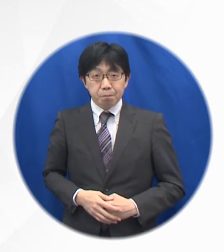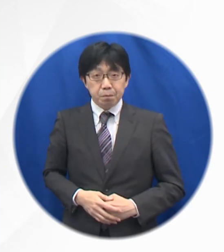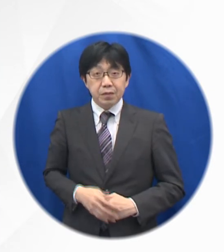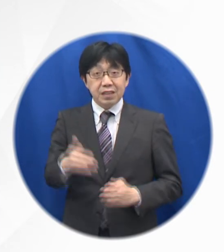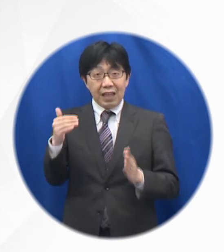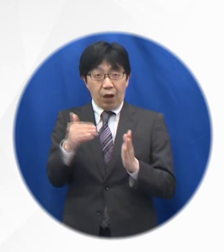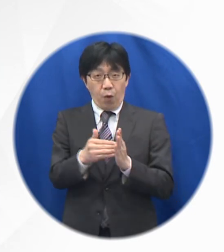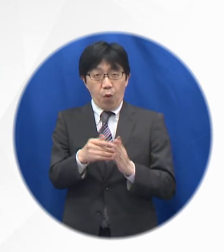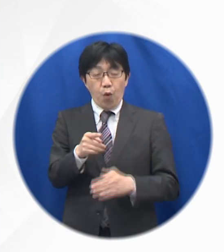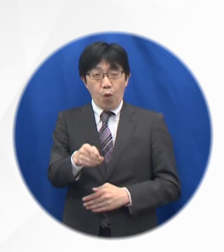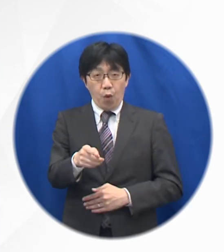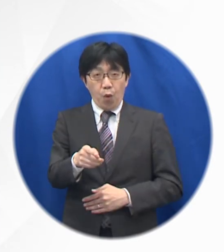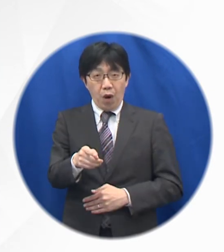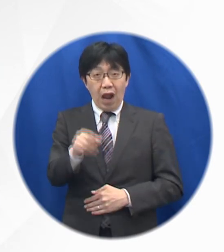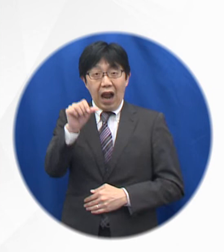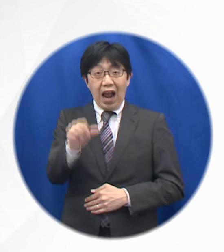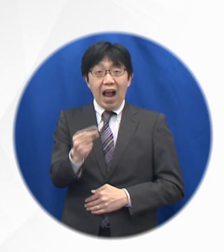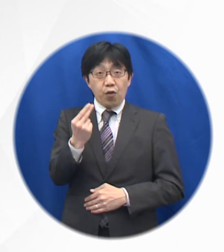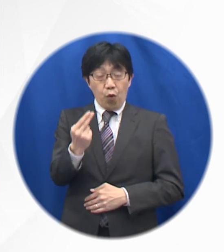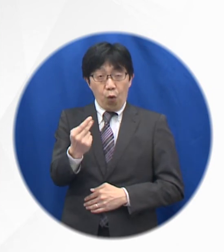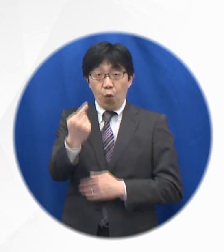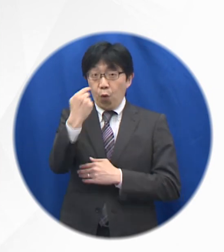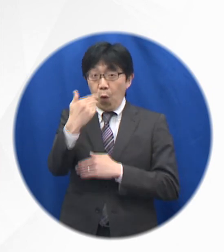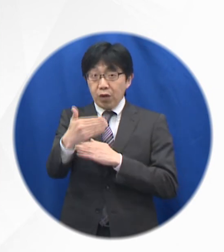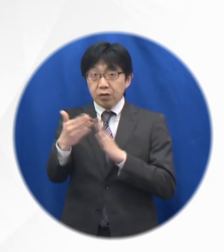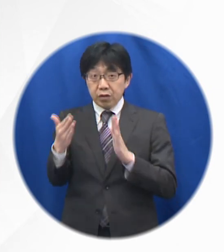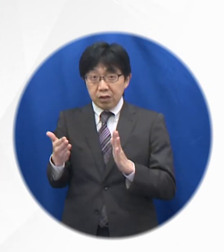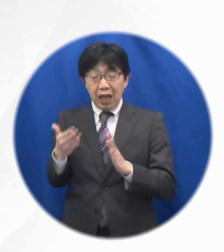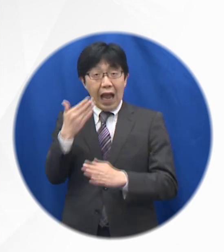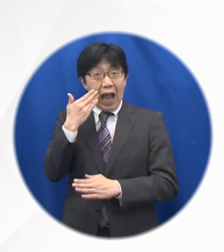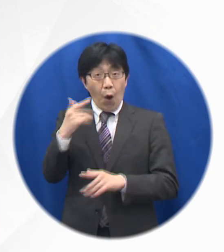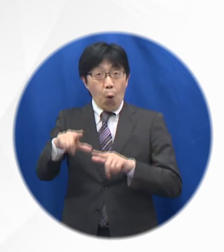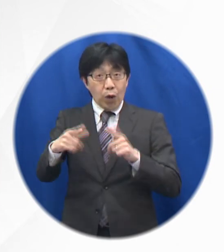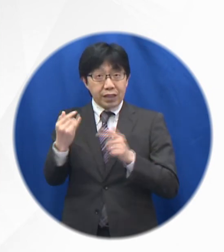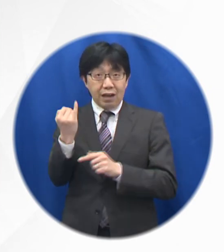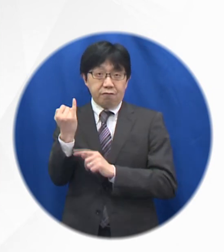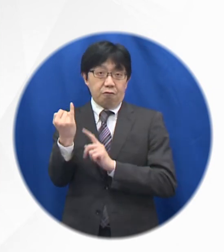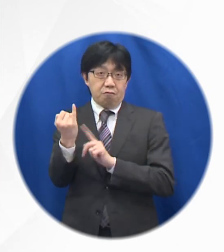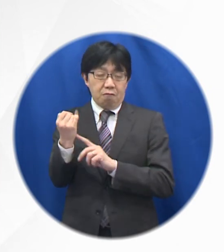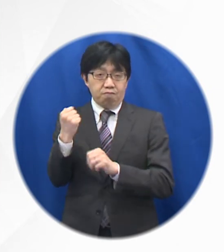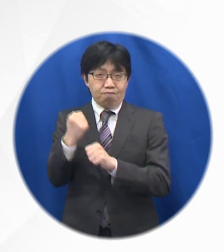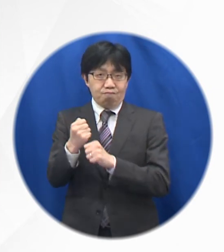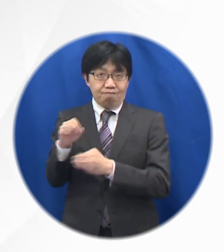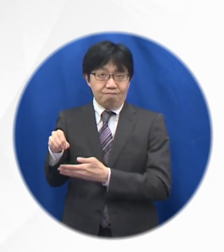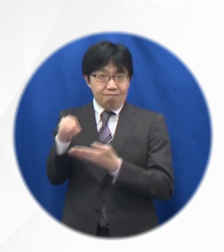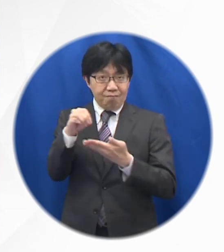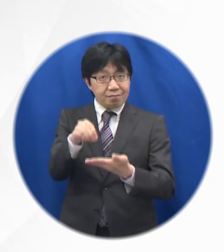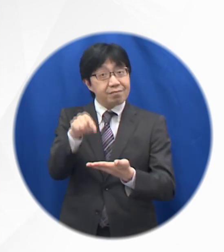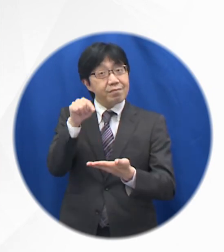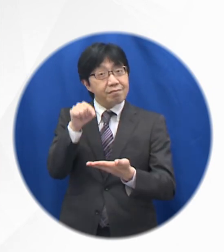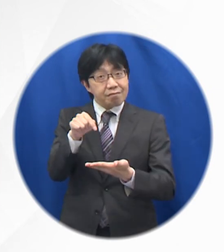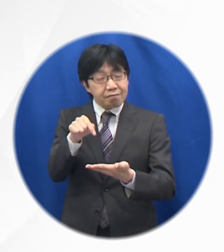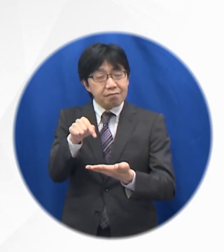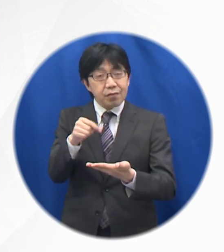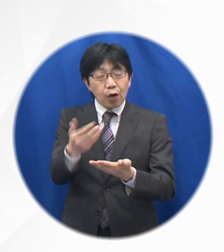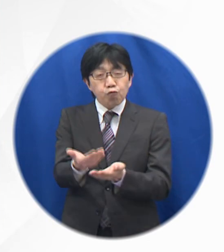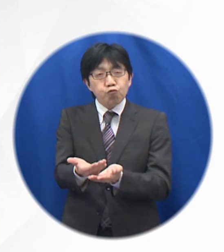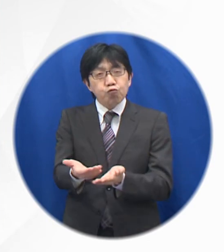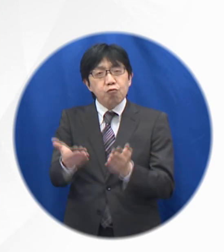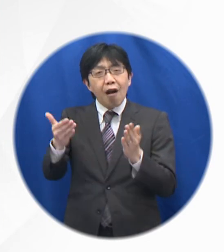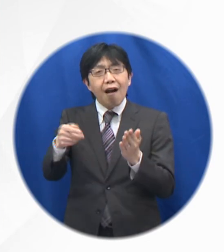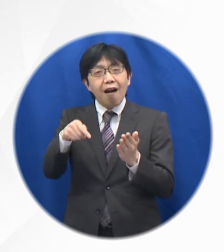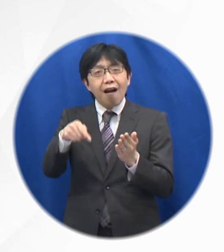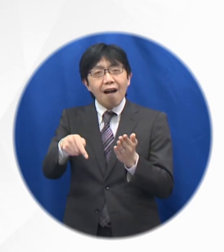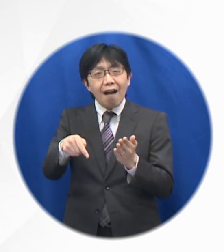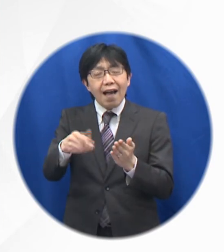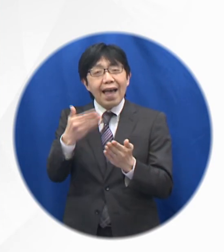最後はアート教室作品展から青木靖子さんの作品です。 はい、 こちらは器に綺麗